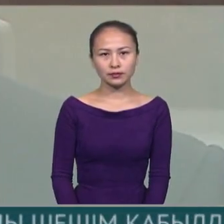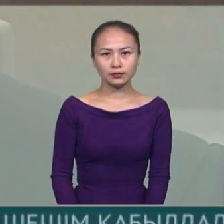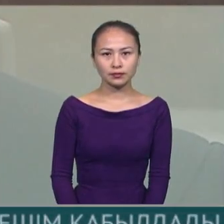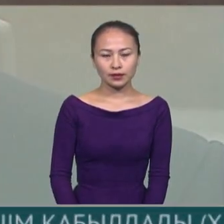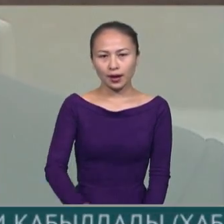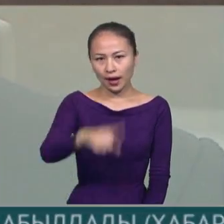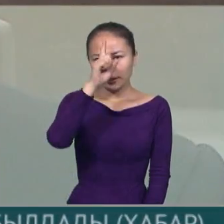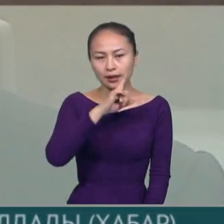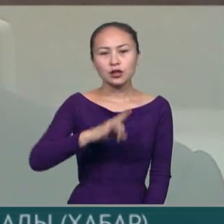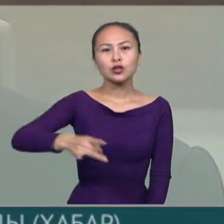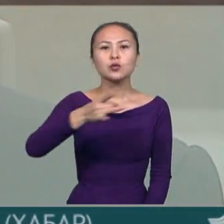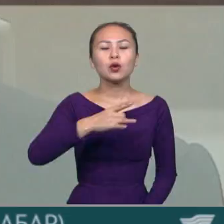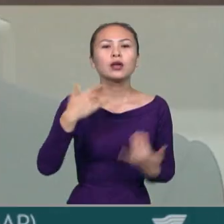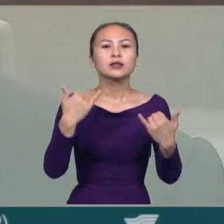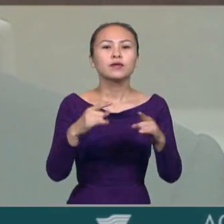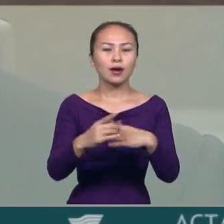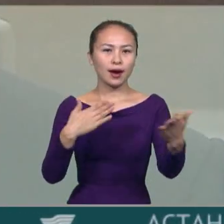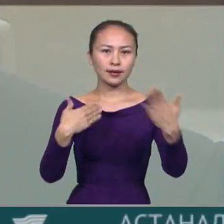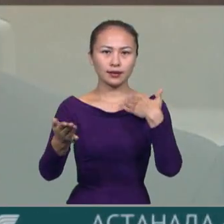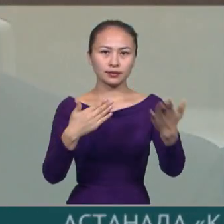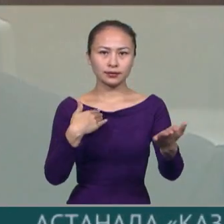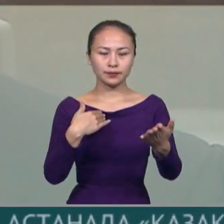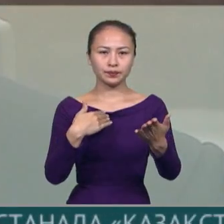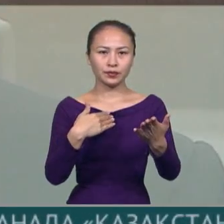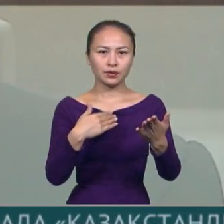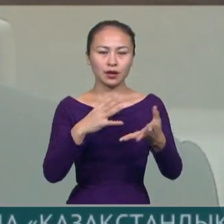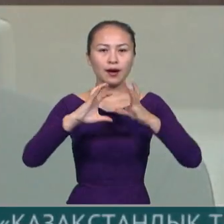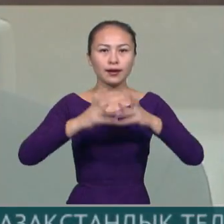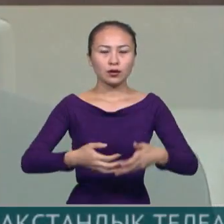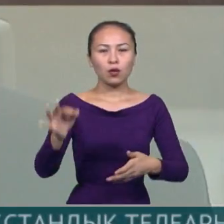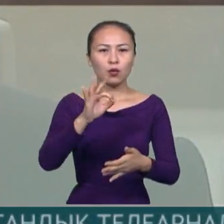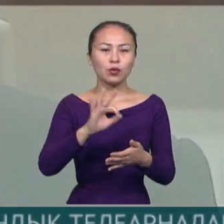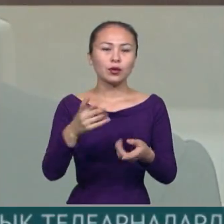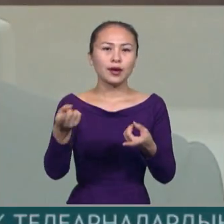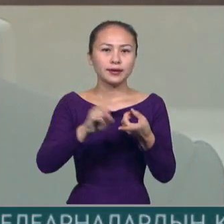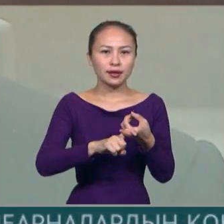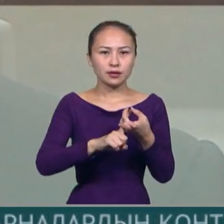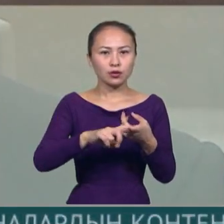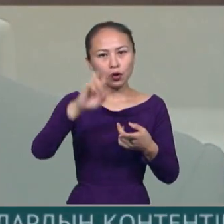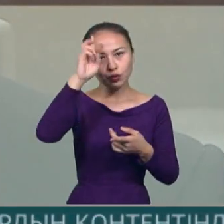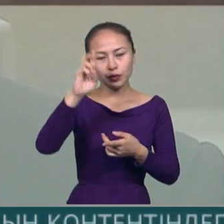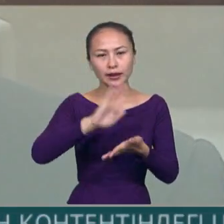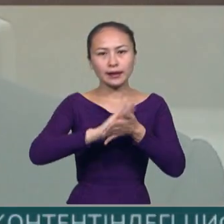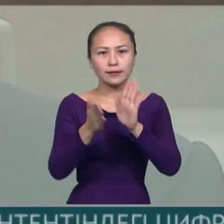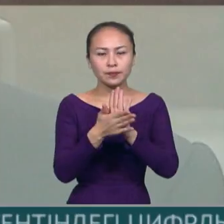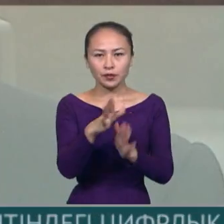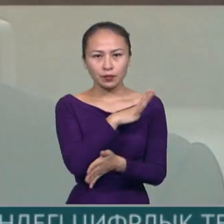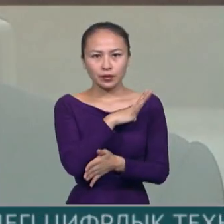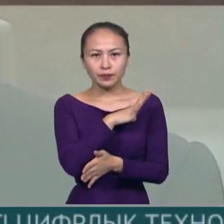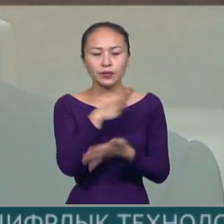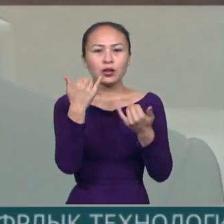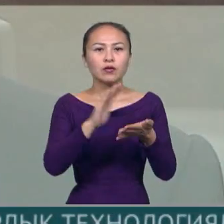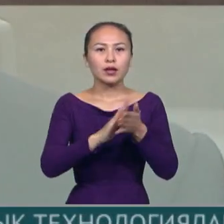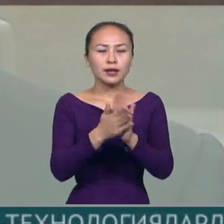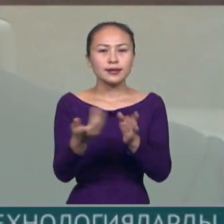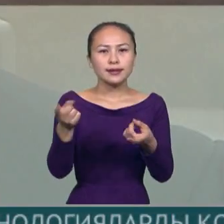Қырғызстан Республикасы мен Қазақстан Республикасының аралығында халықаралық қатынас туралы үкіметаралық келісім жасалған болатын. Бұл